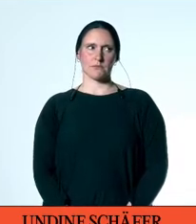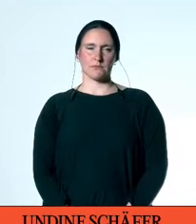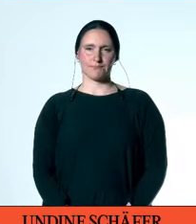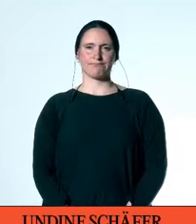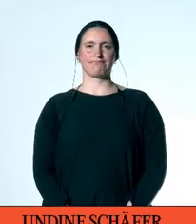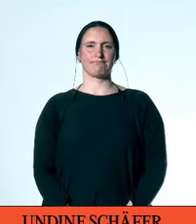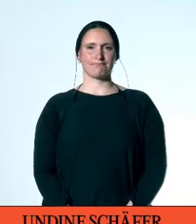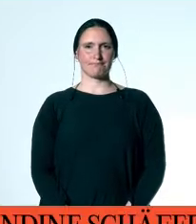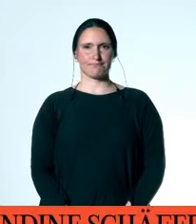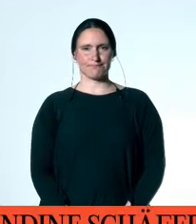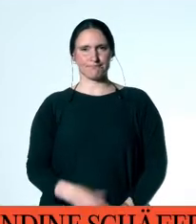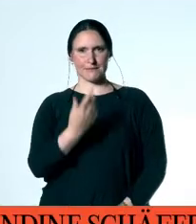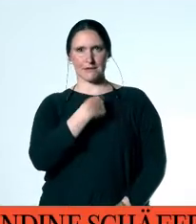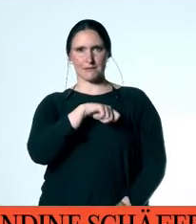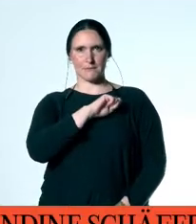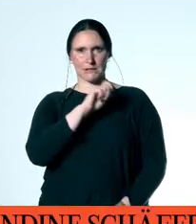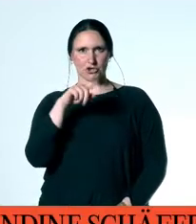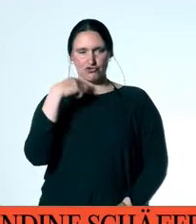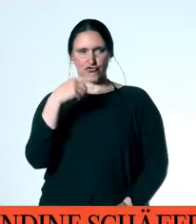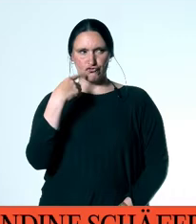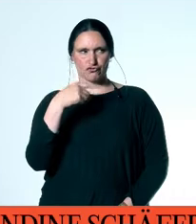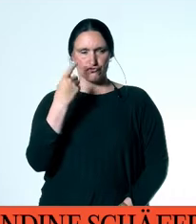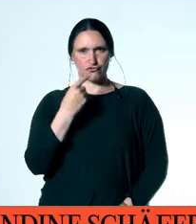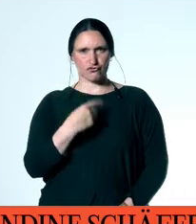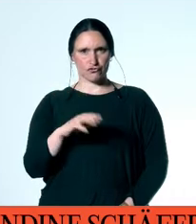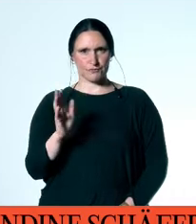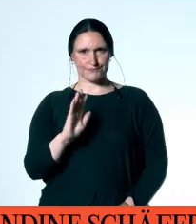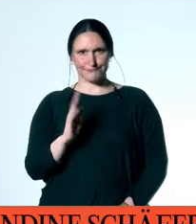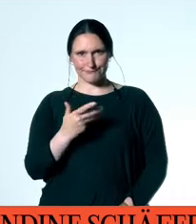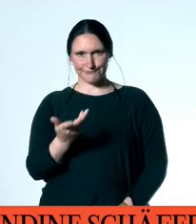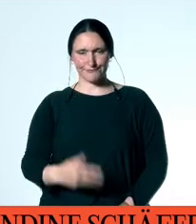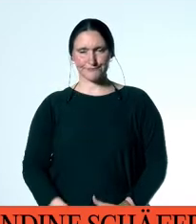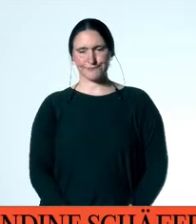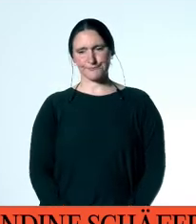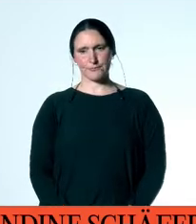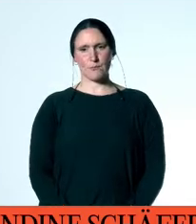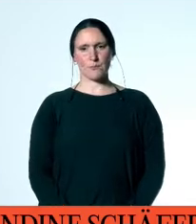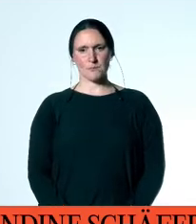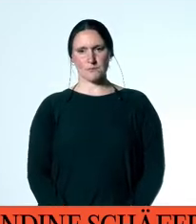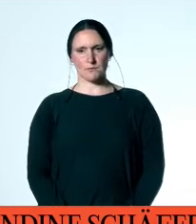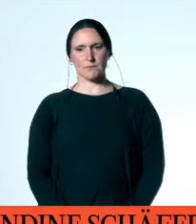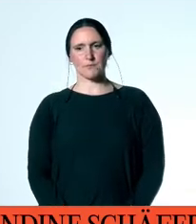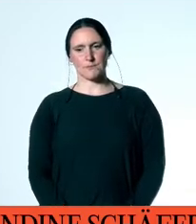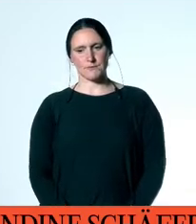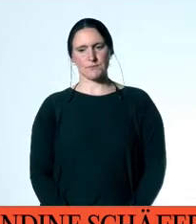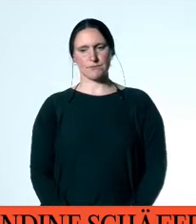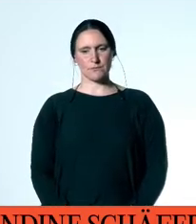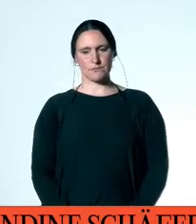Hola, ¿cómo están? Mi nombre es Paula Andrea Orozco. Hallo, ich bin Paula. Ich